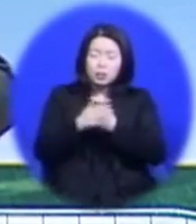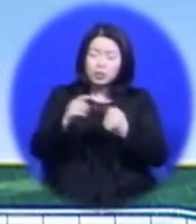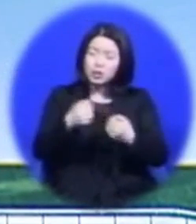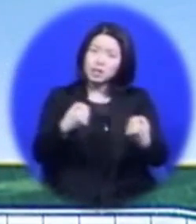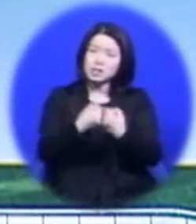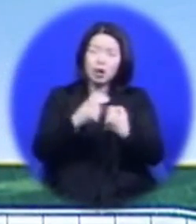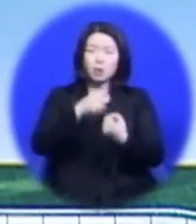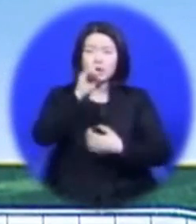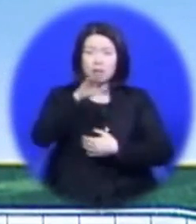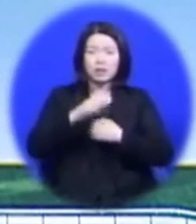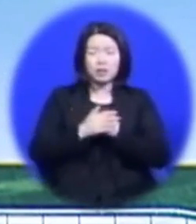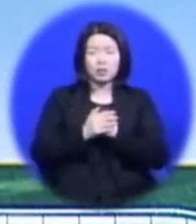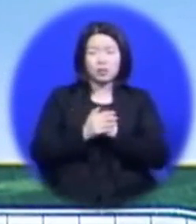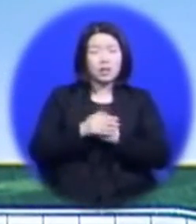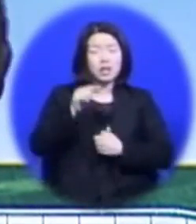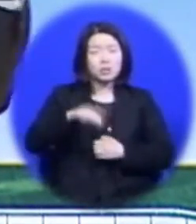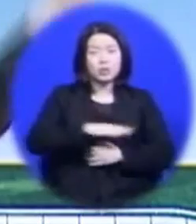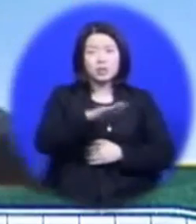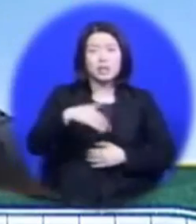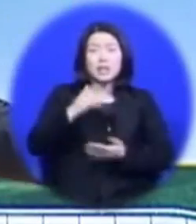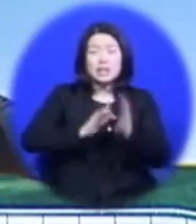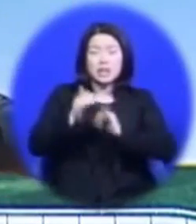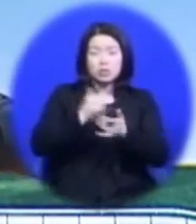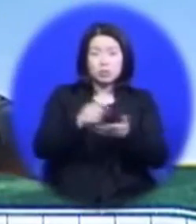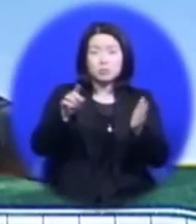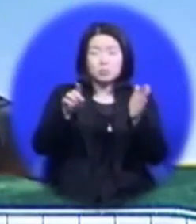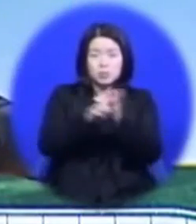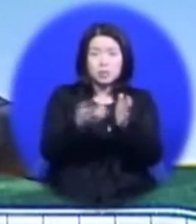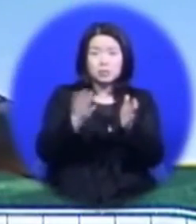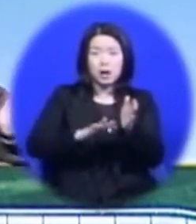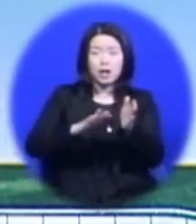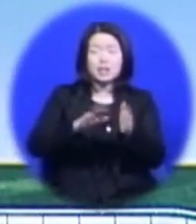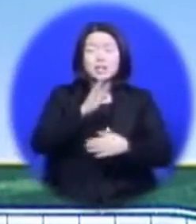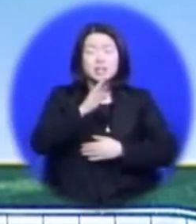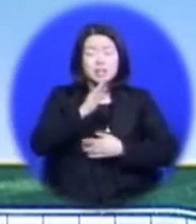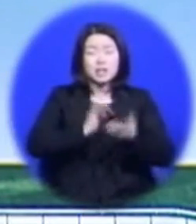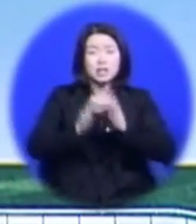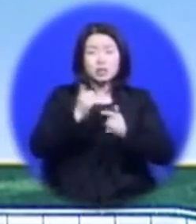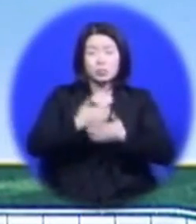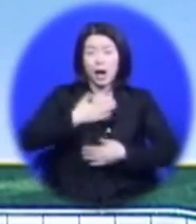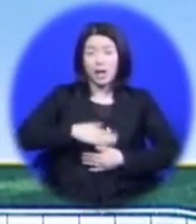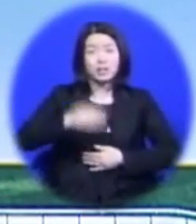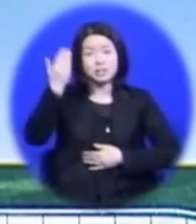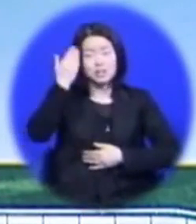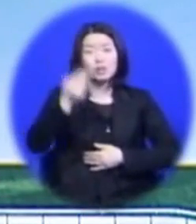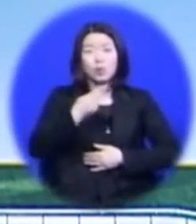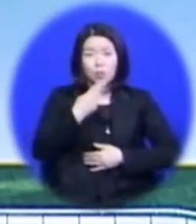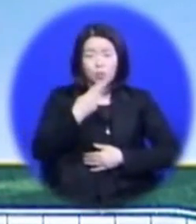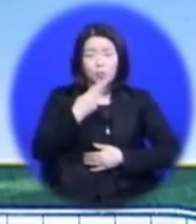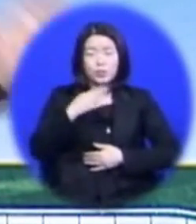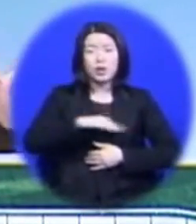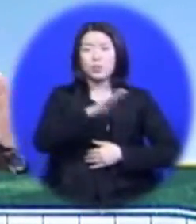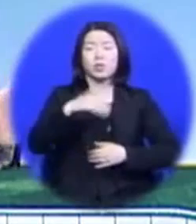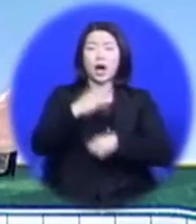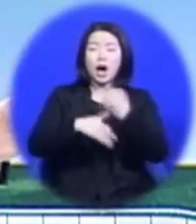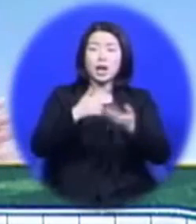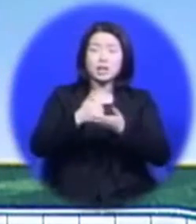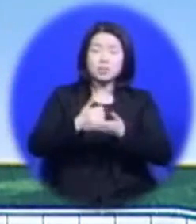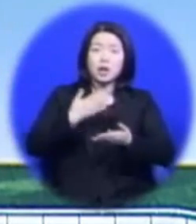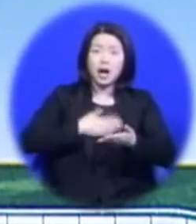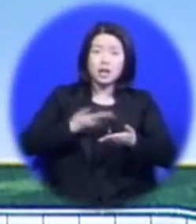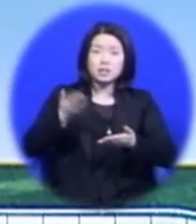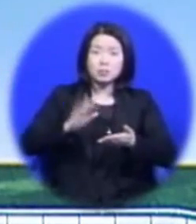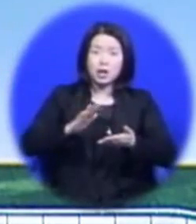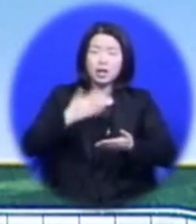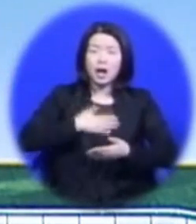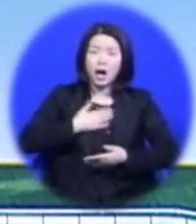우리가 예수님을 믿지만 실제로는 예수님을 아는 것이 없고 하나님을 믿지만 하나님에 대해서는 정말 너무나 아는 것이